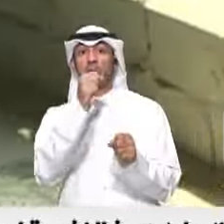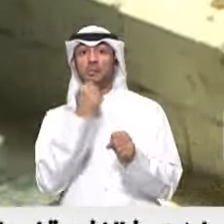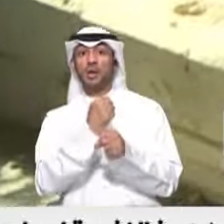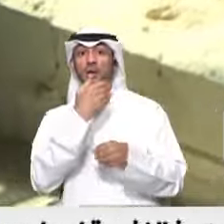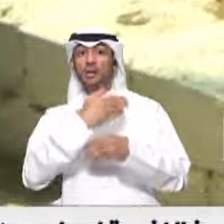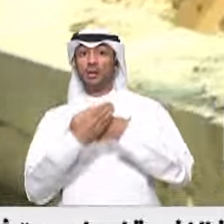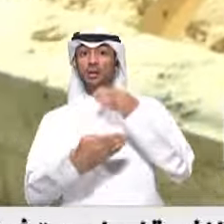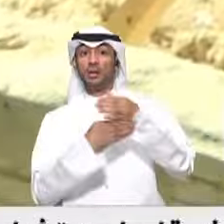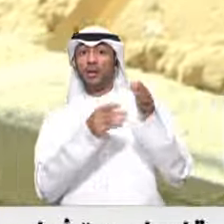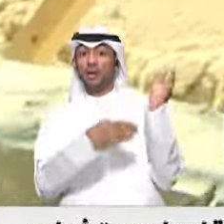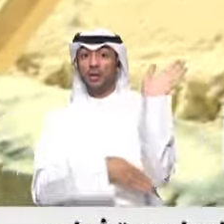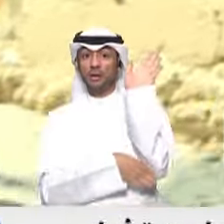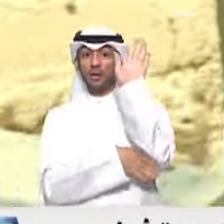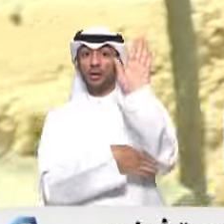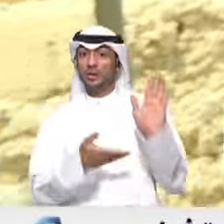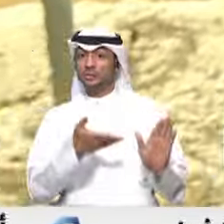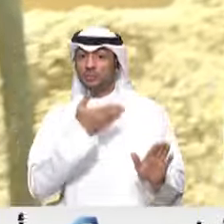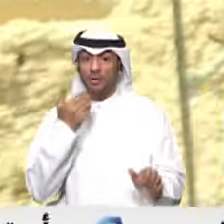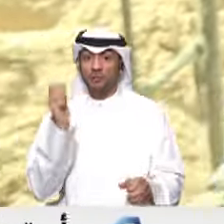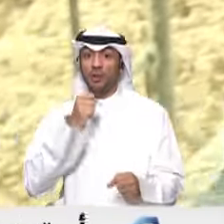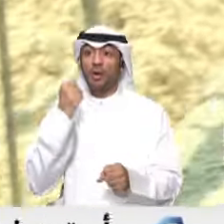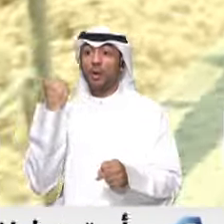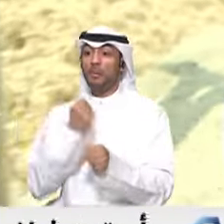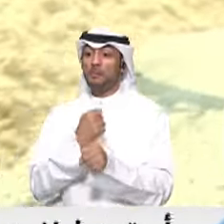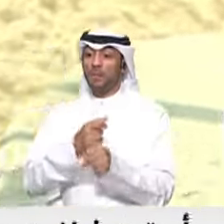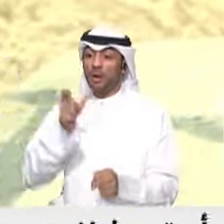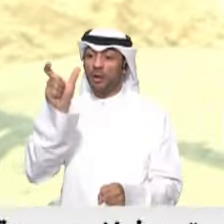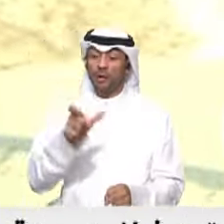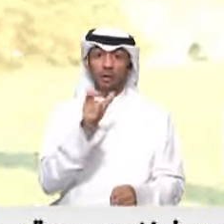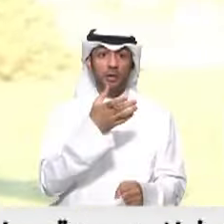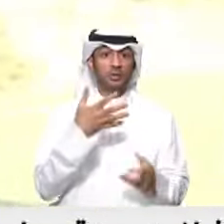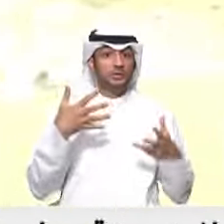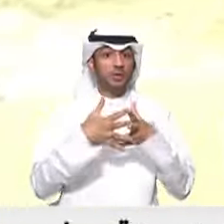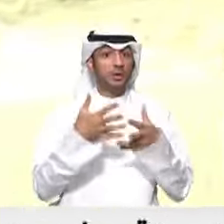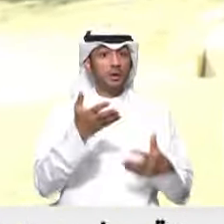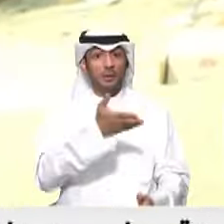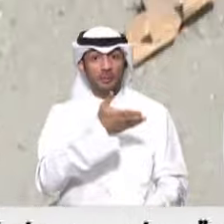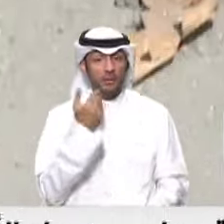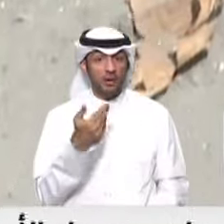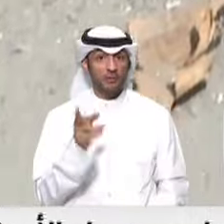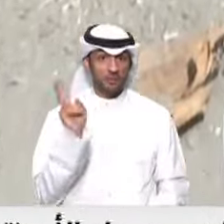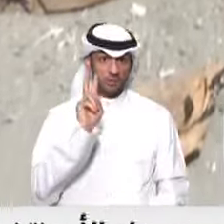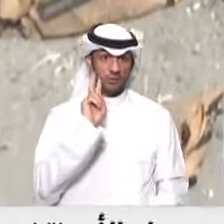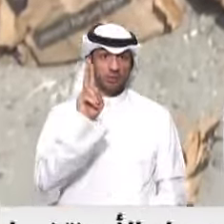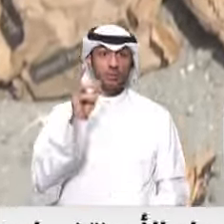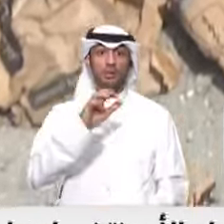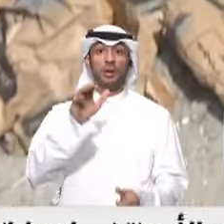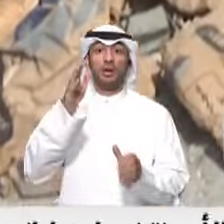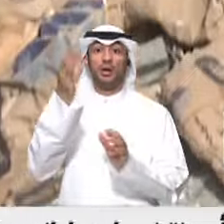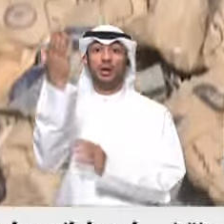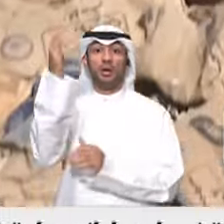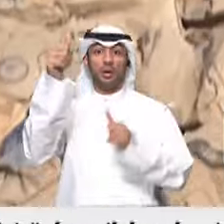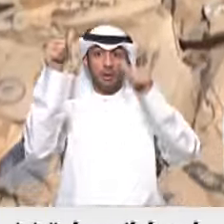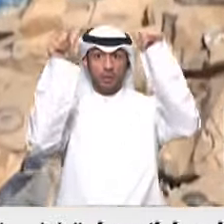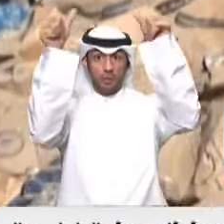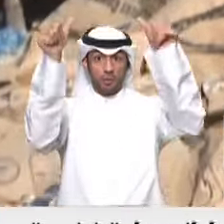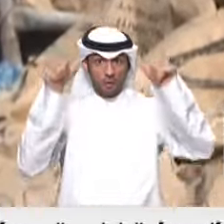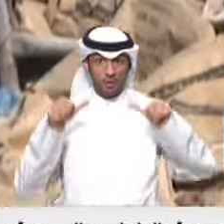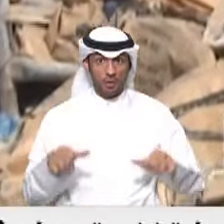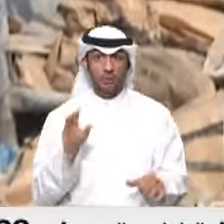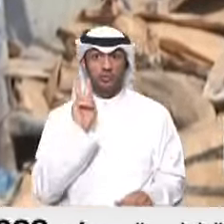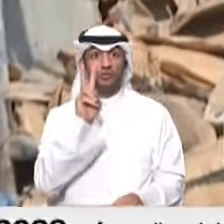يوجد له ترخيص ولا عمال خاص بشركه الانشاء ولا حتى لوحه توضح اسم المالك